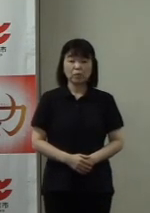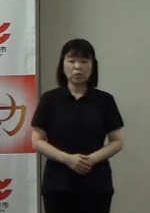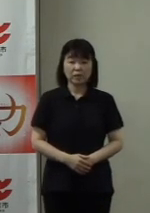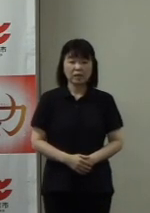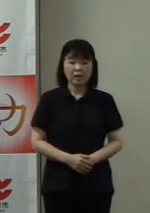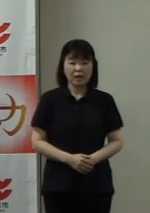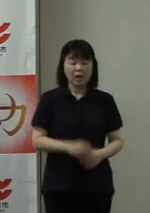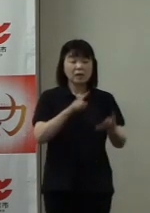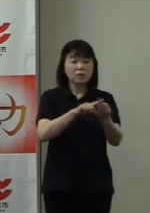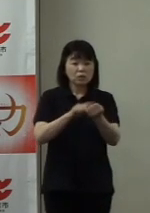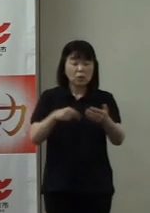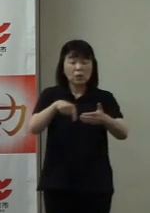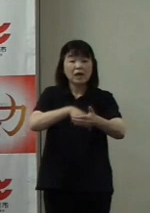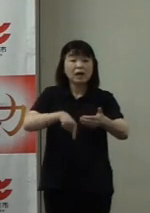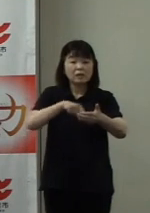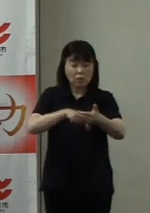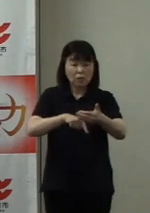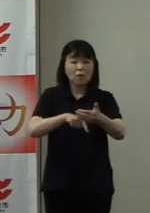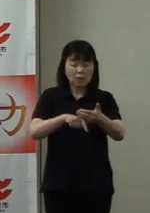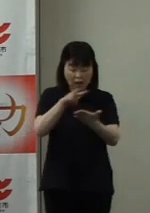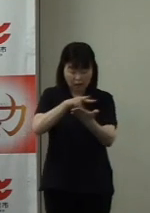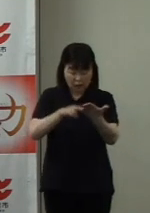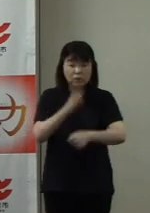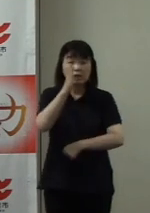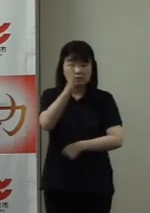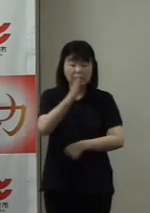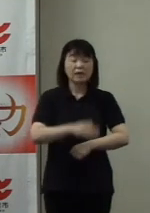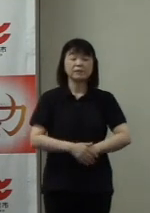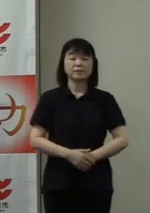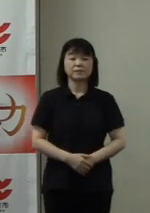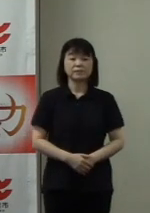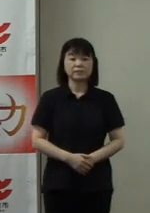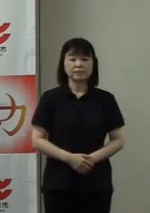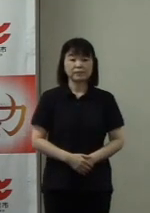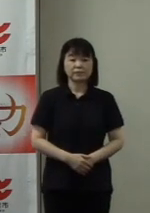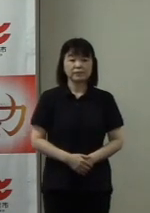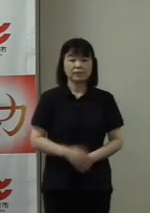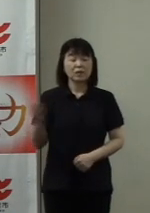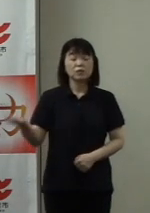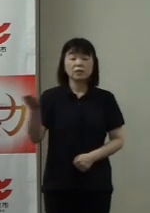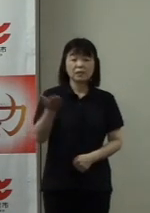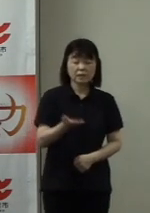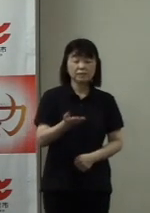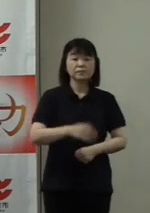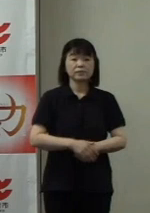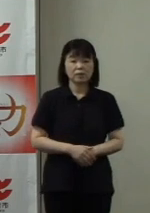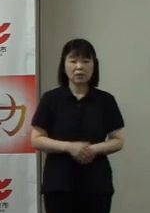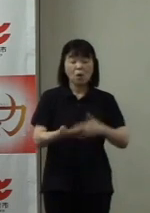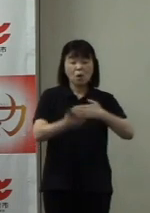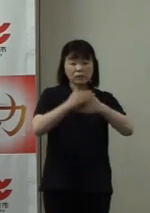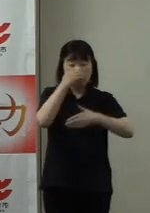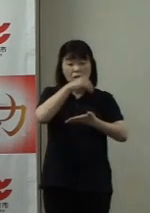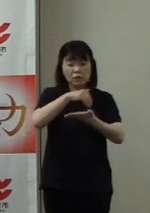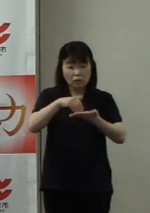一つずつの内容はまたご確認いただければというふうに思います。次に補正予算